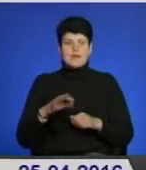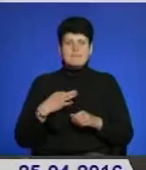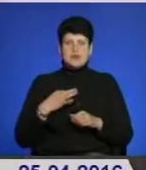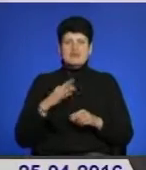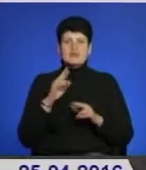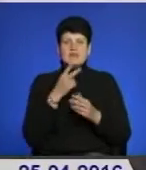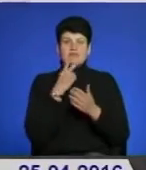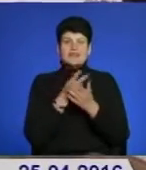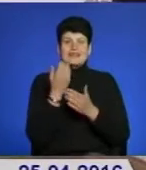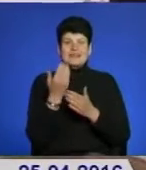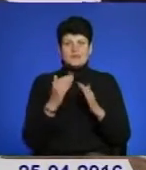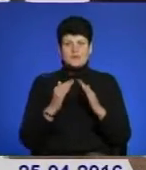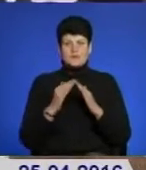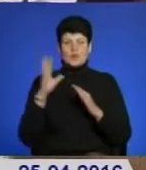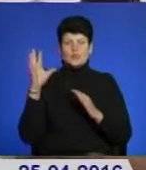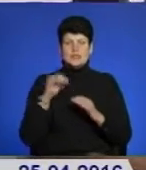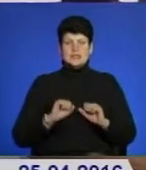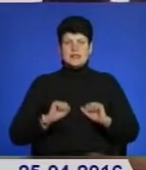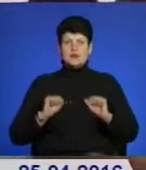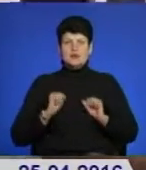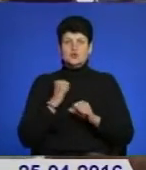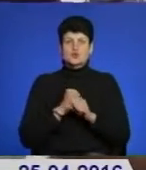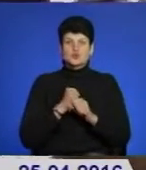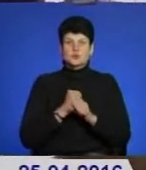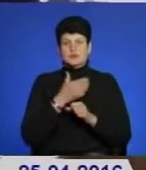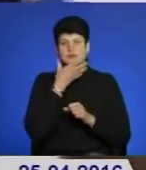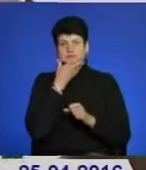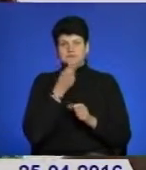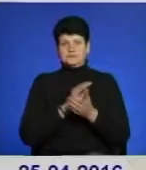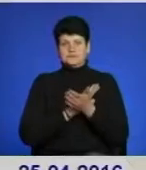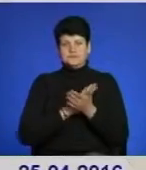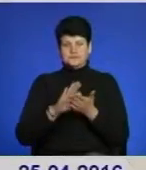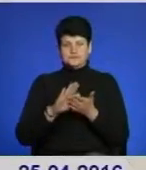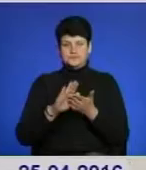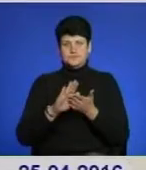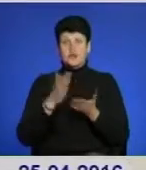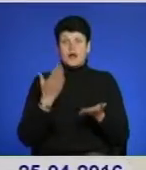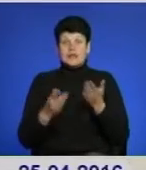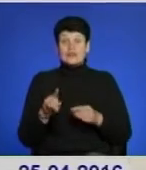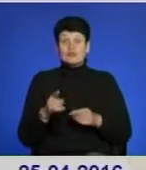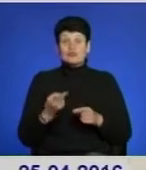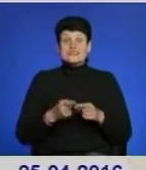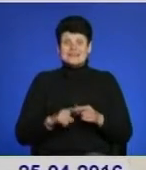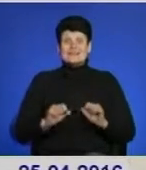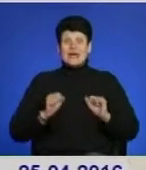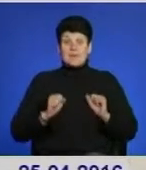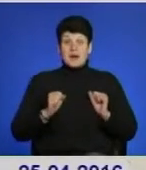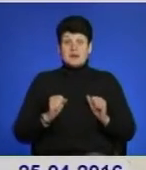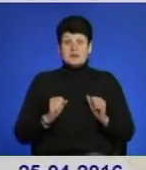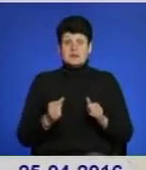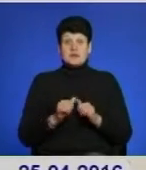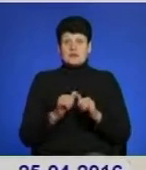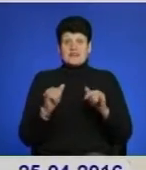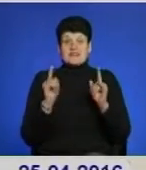їхнє помешкання. Усі намагаються зробити його затишнішим та чистішим. Але чомусь ці намагання поширюються лише